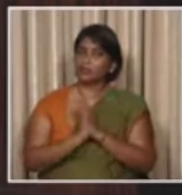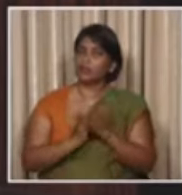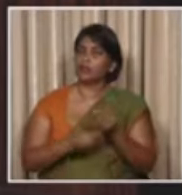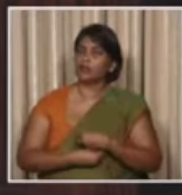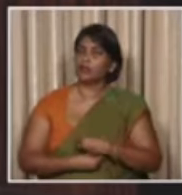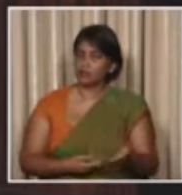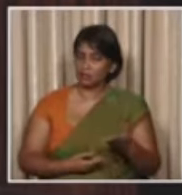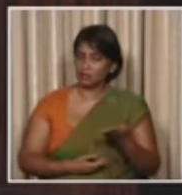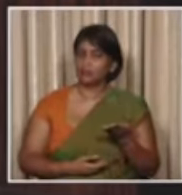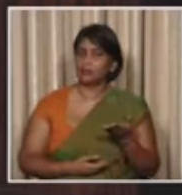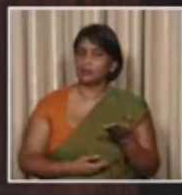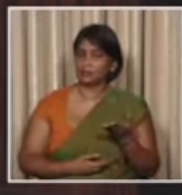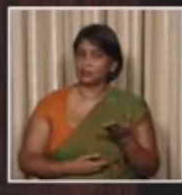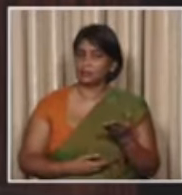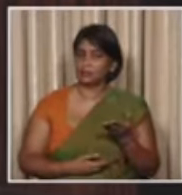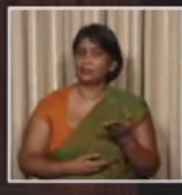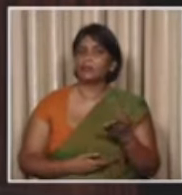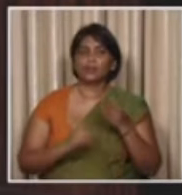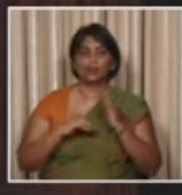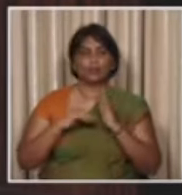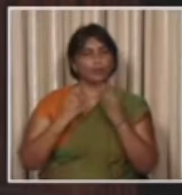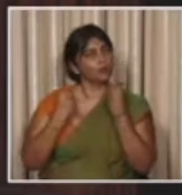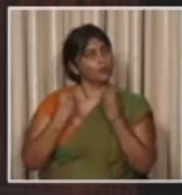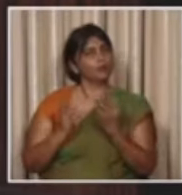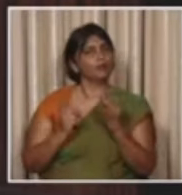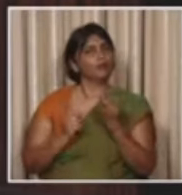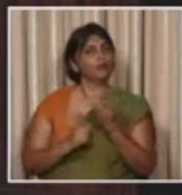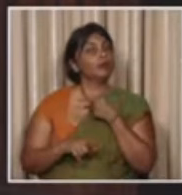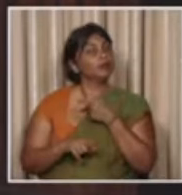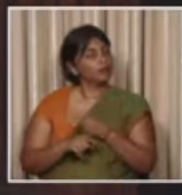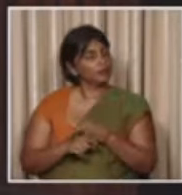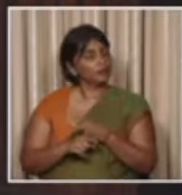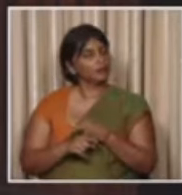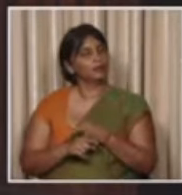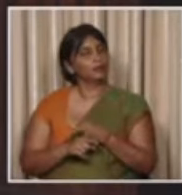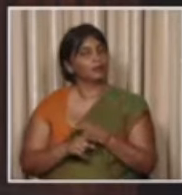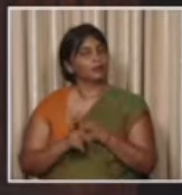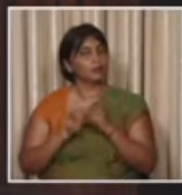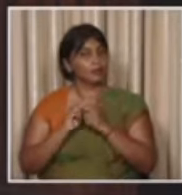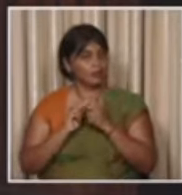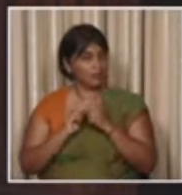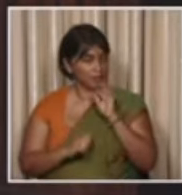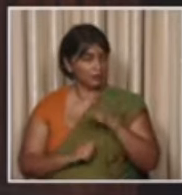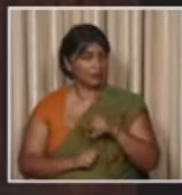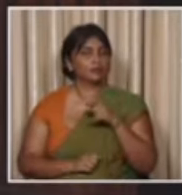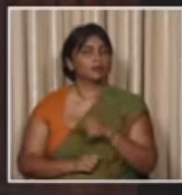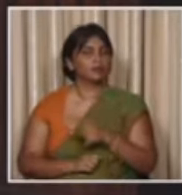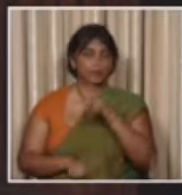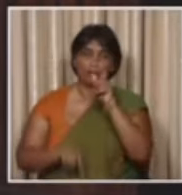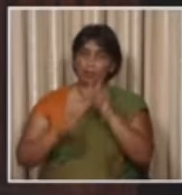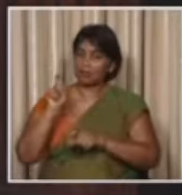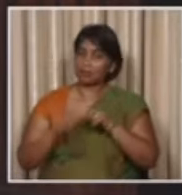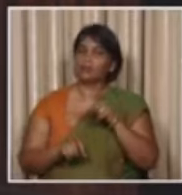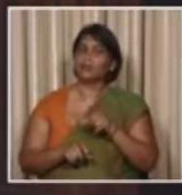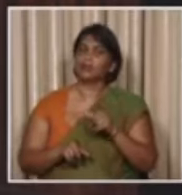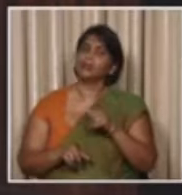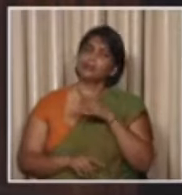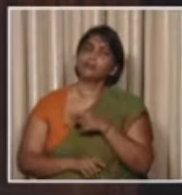කරගෙන මේ කරන අපරාධේ මේ මේ වින්දිතයන්ට, එහෙම නැත්නම් මේ මේ අය මේ අපි